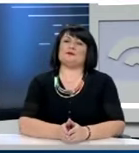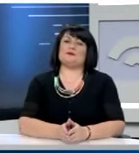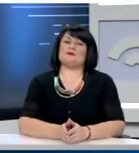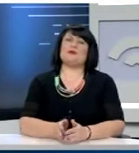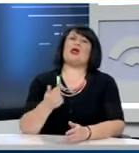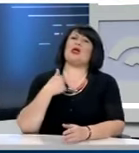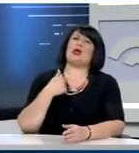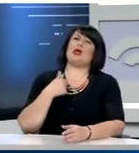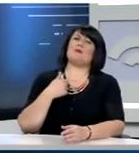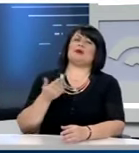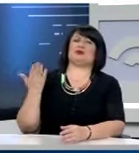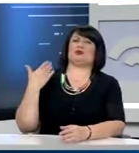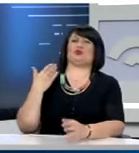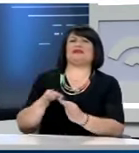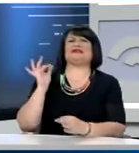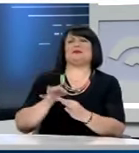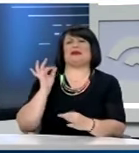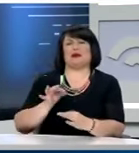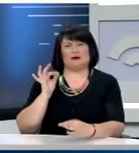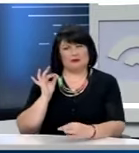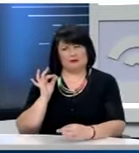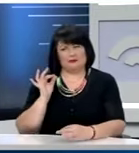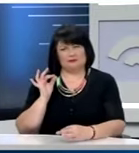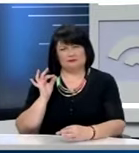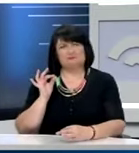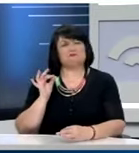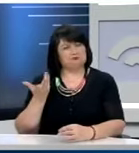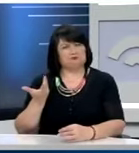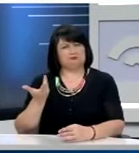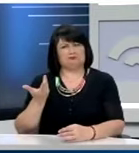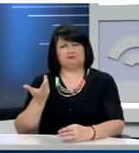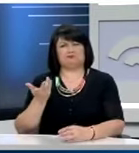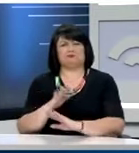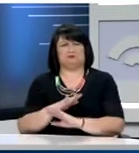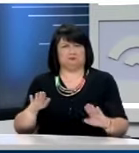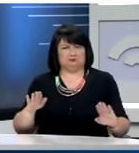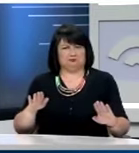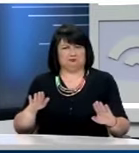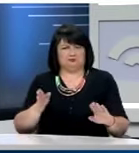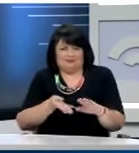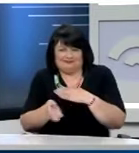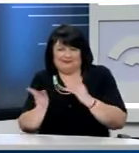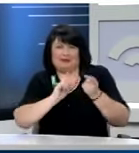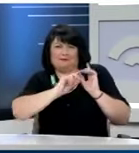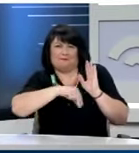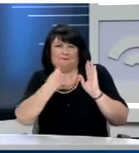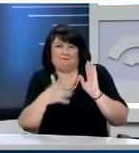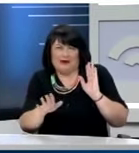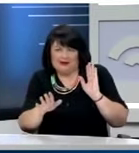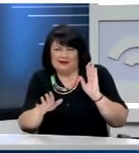Εμείς από τον περασμένο Σεπτέμβρη, αμέσως μετά το τέλος την έξοδο της χώρας από τα μνημόνια,